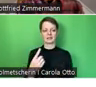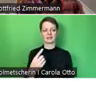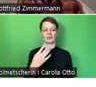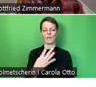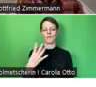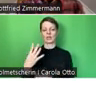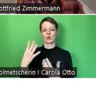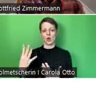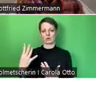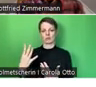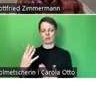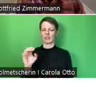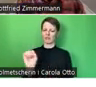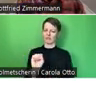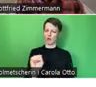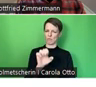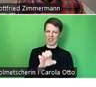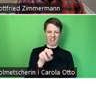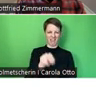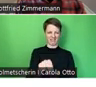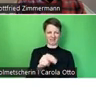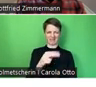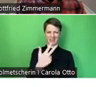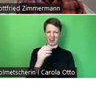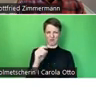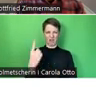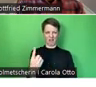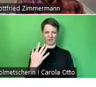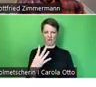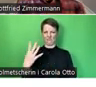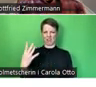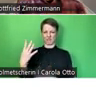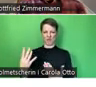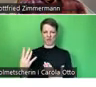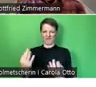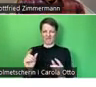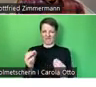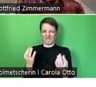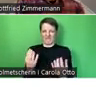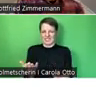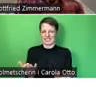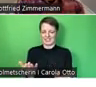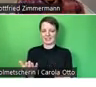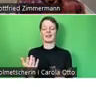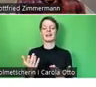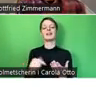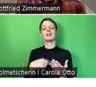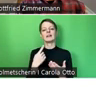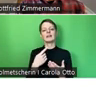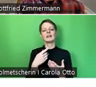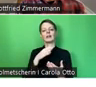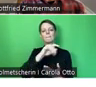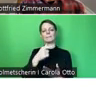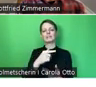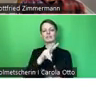Warum EN 301549? Das ist der Standard, der indirekt von der BitV 2.0